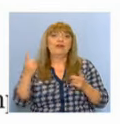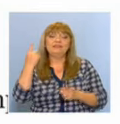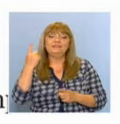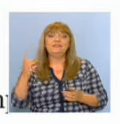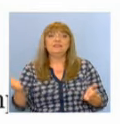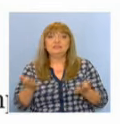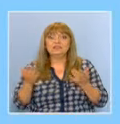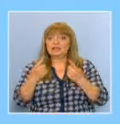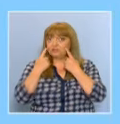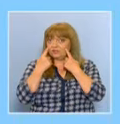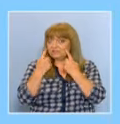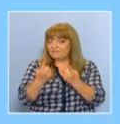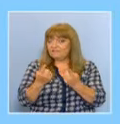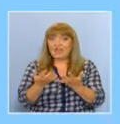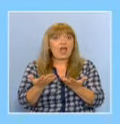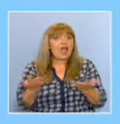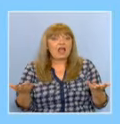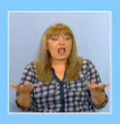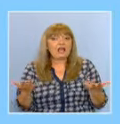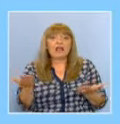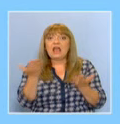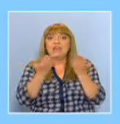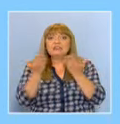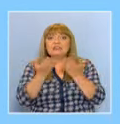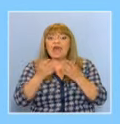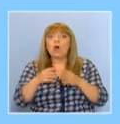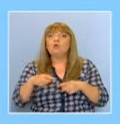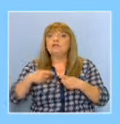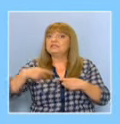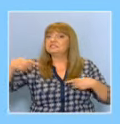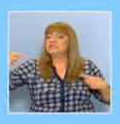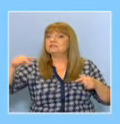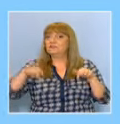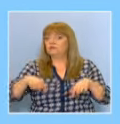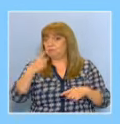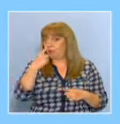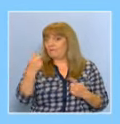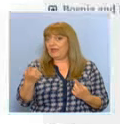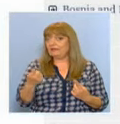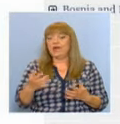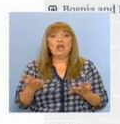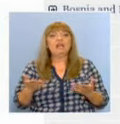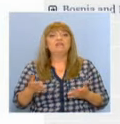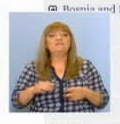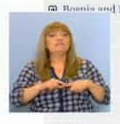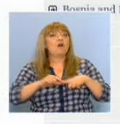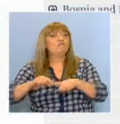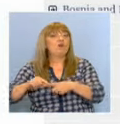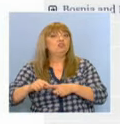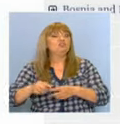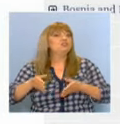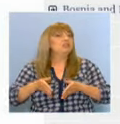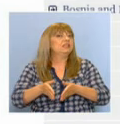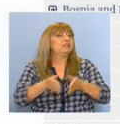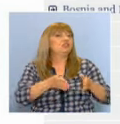начин да видя как науката се развива в момента, в съвременността, какви са водещите течения и